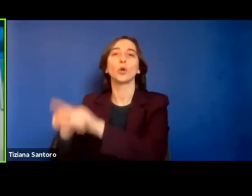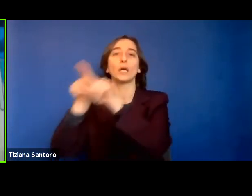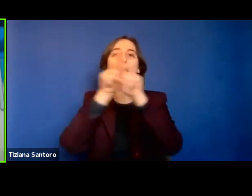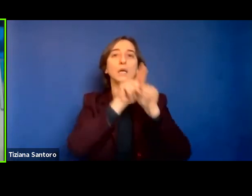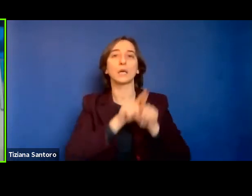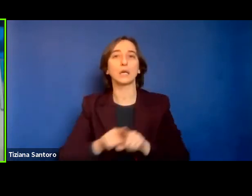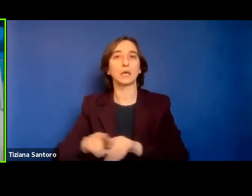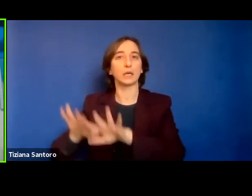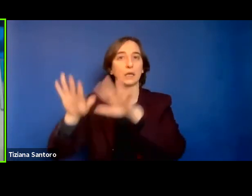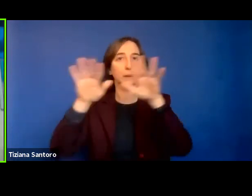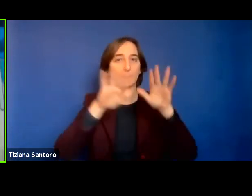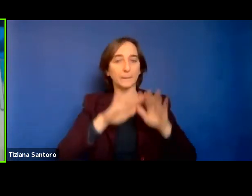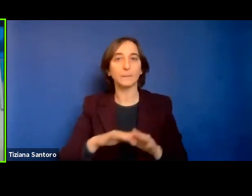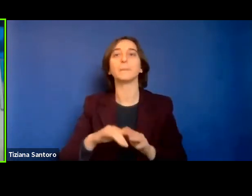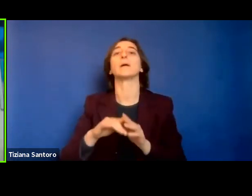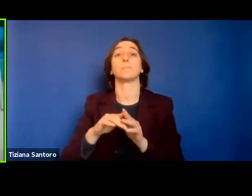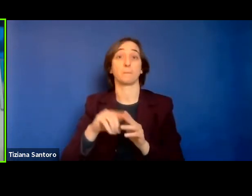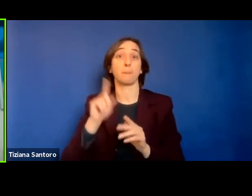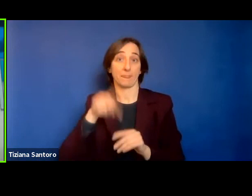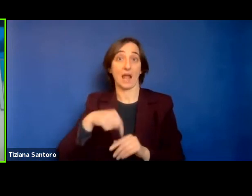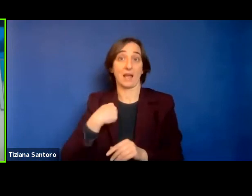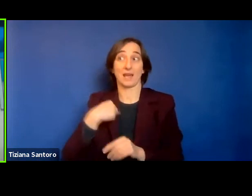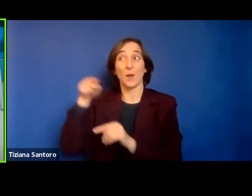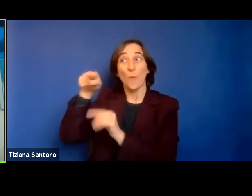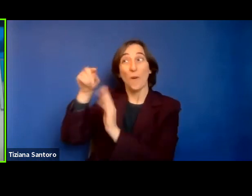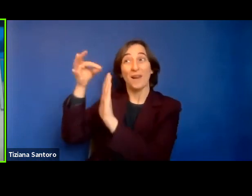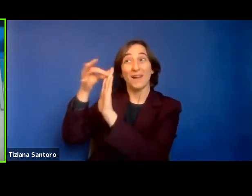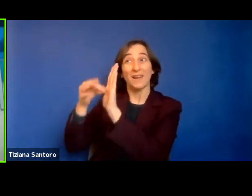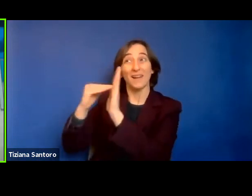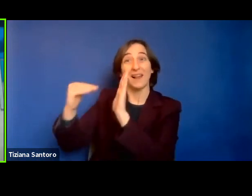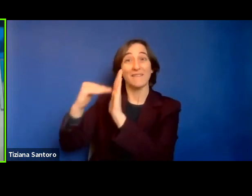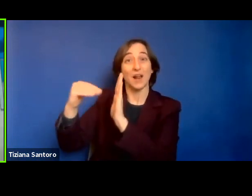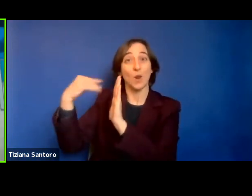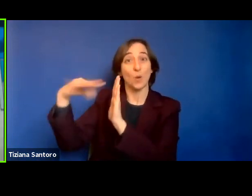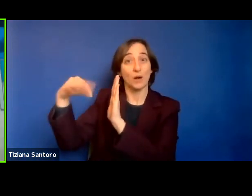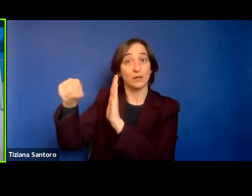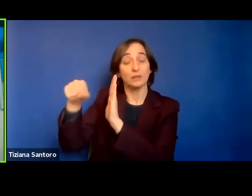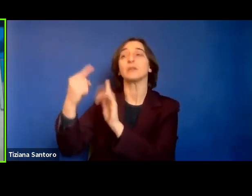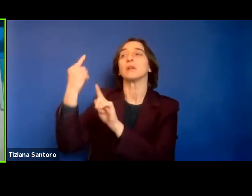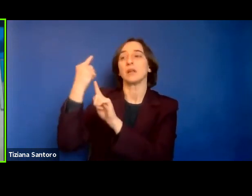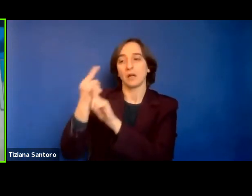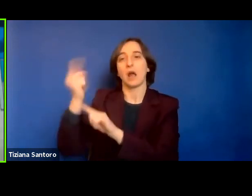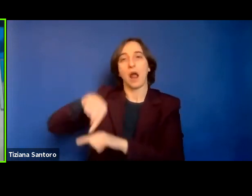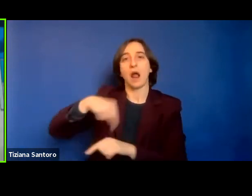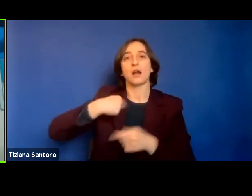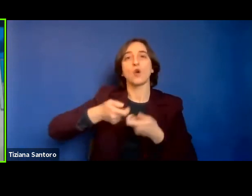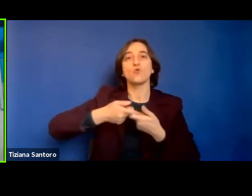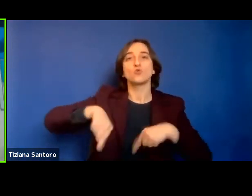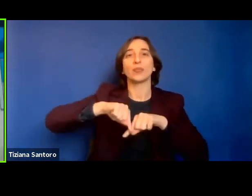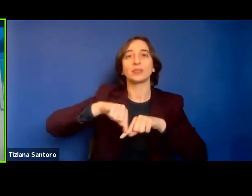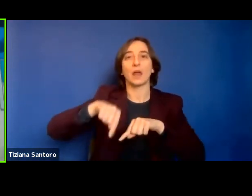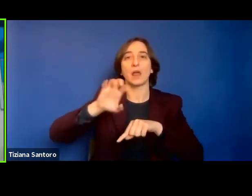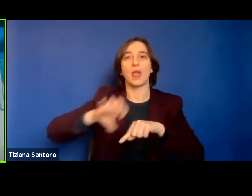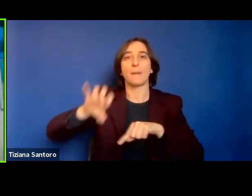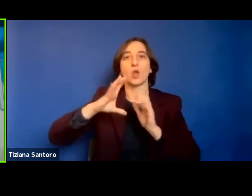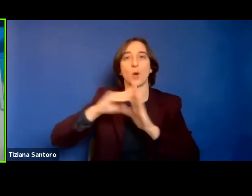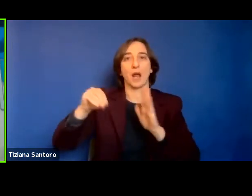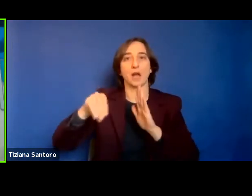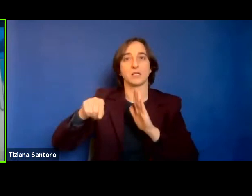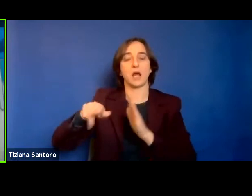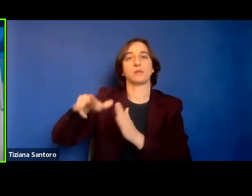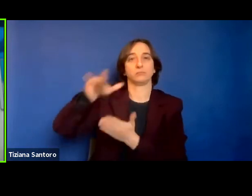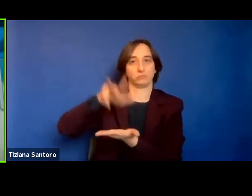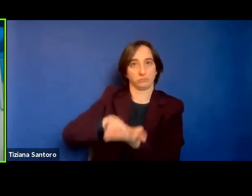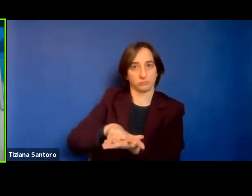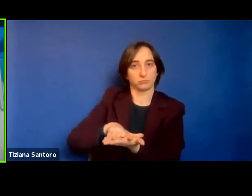stati adottati anche dalla Giunta regionale dell'Emilia-Romagna e che noi stiamo promuovendo e